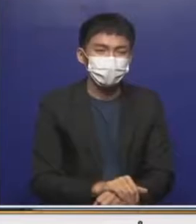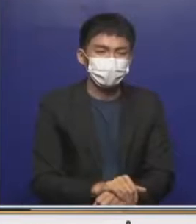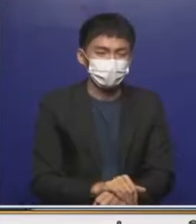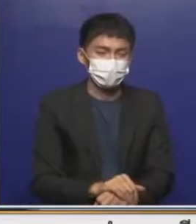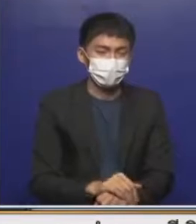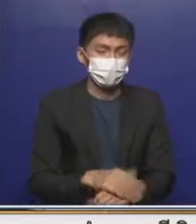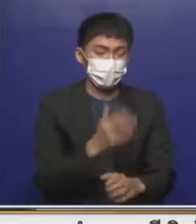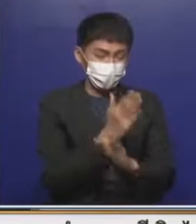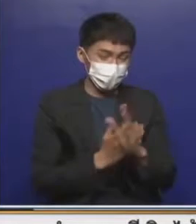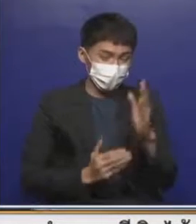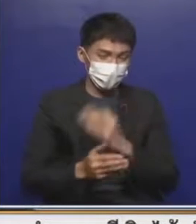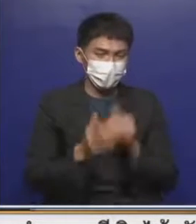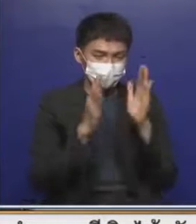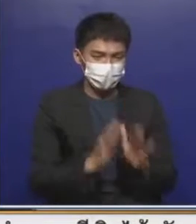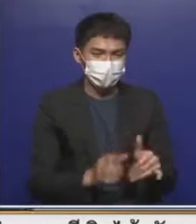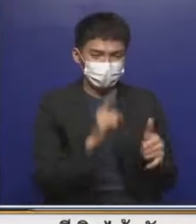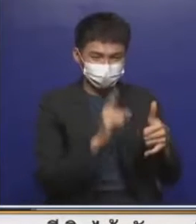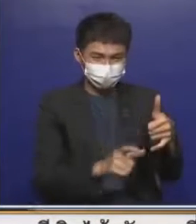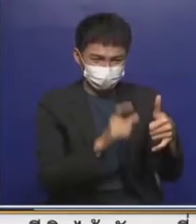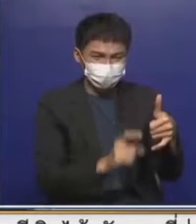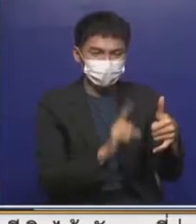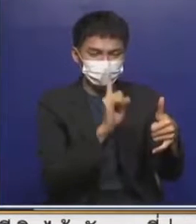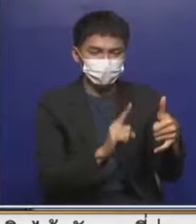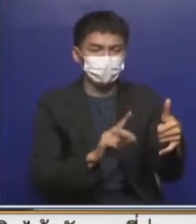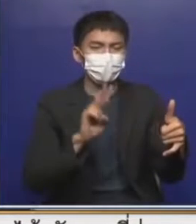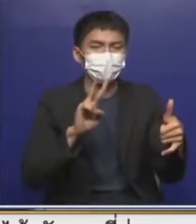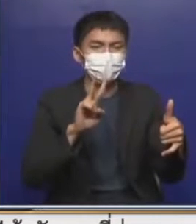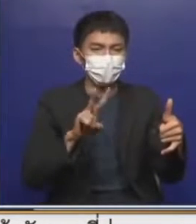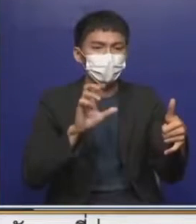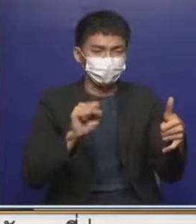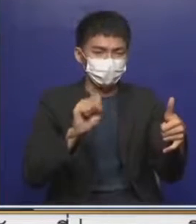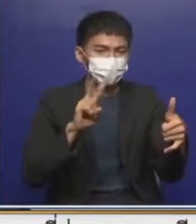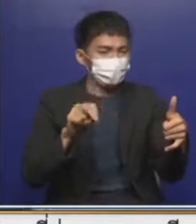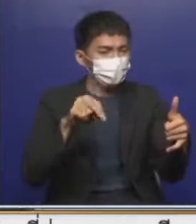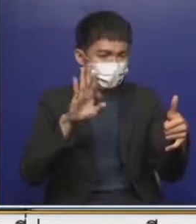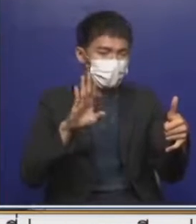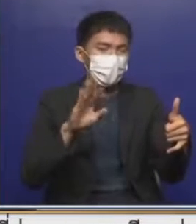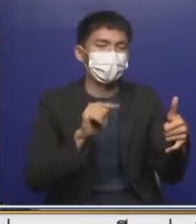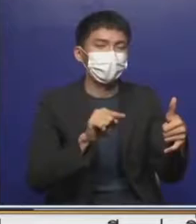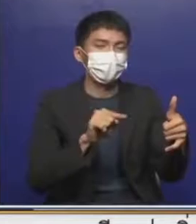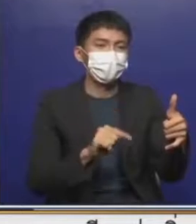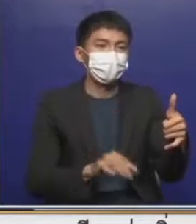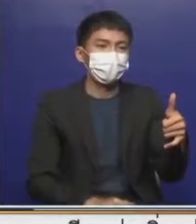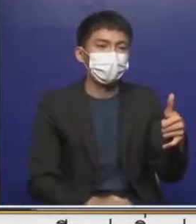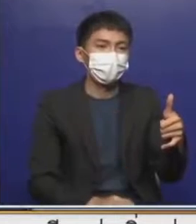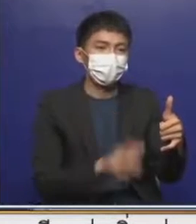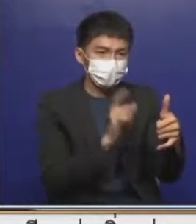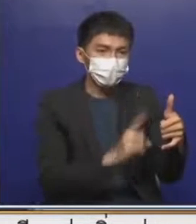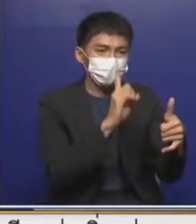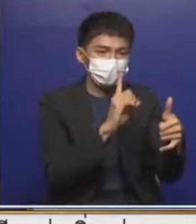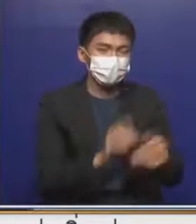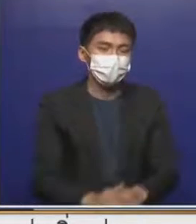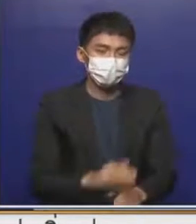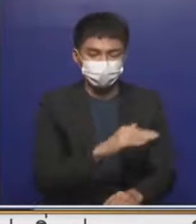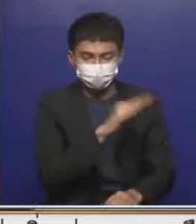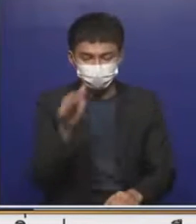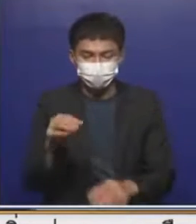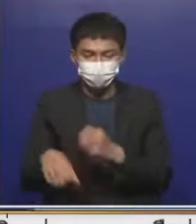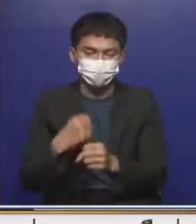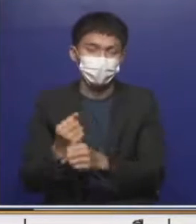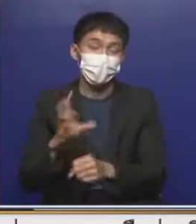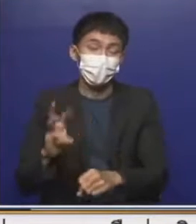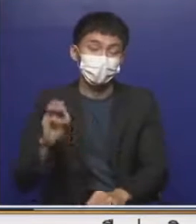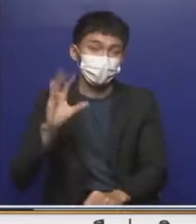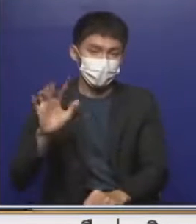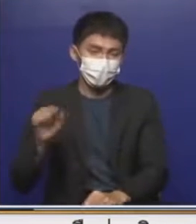็พิการ 1 คน เฉลี่ยแล้วได้รงบ exceptions217,749 บาทแต่ปี 65 งบการ